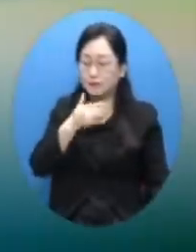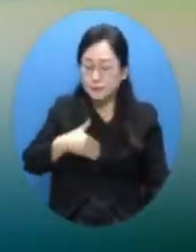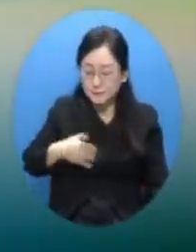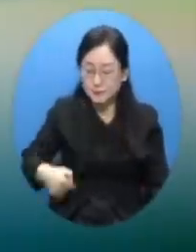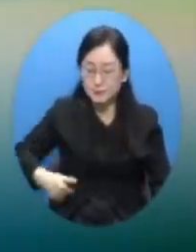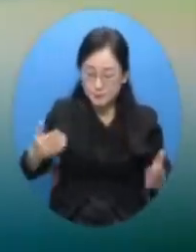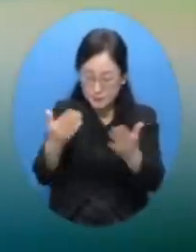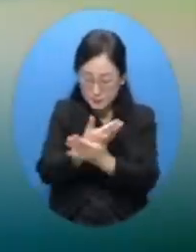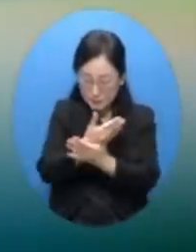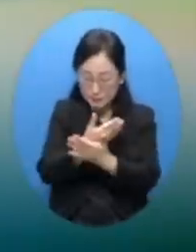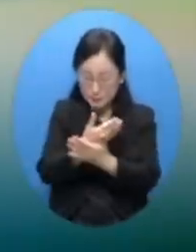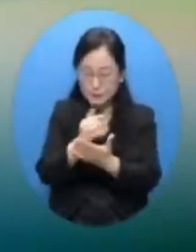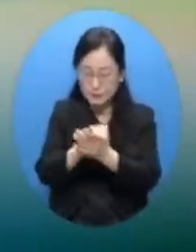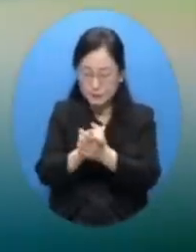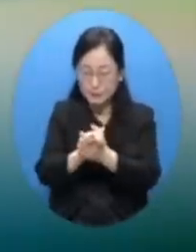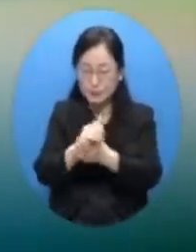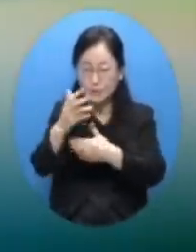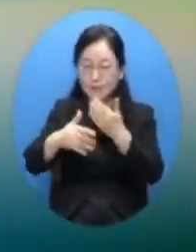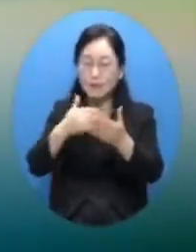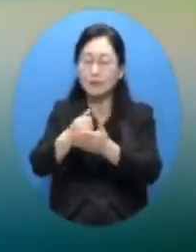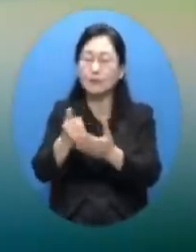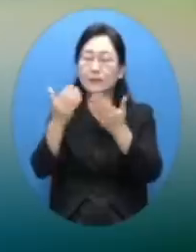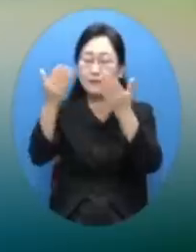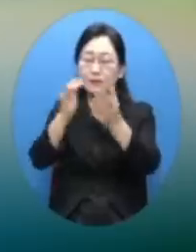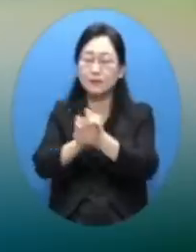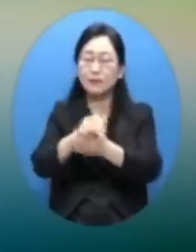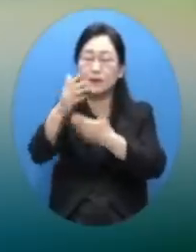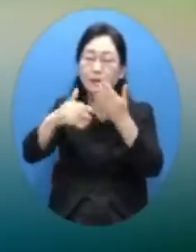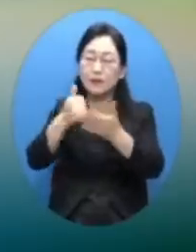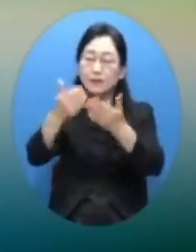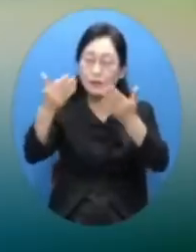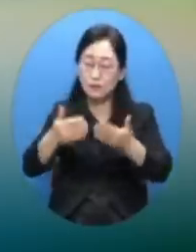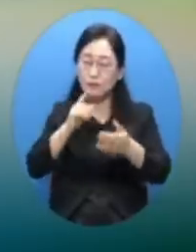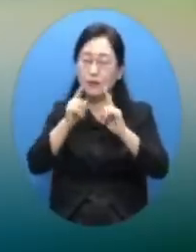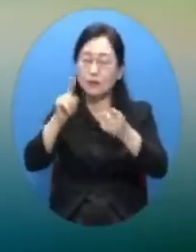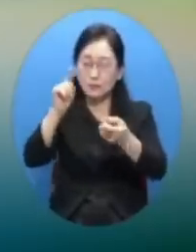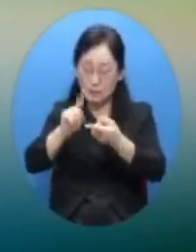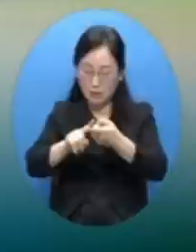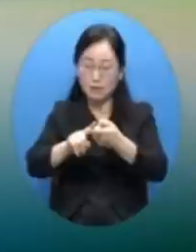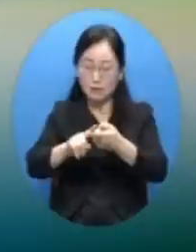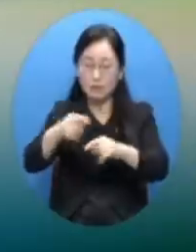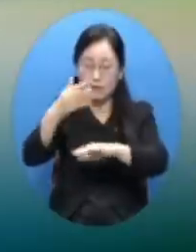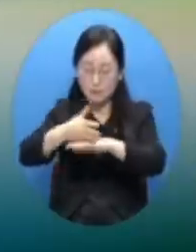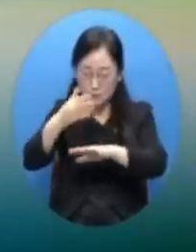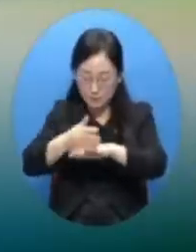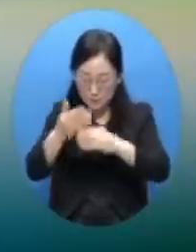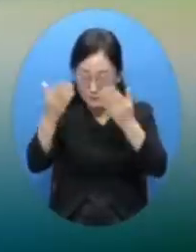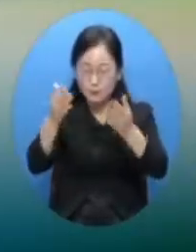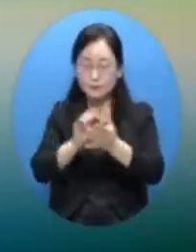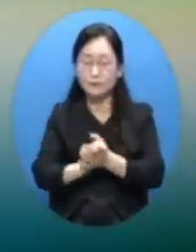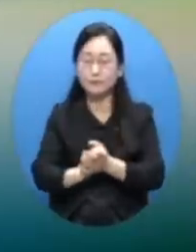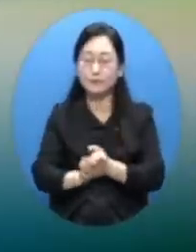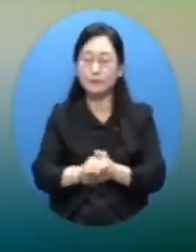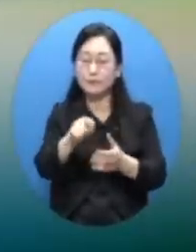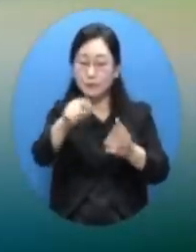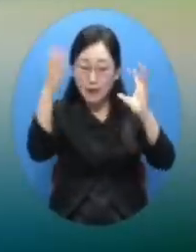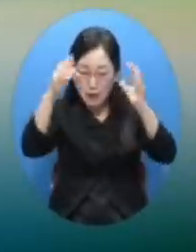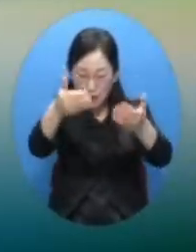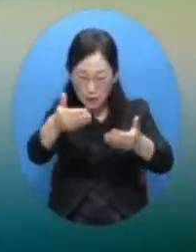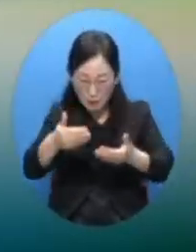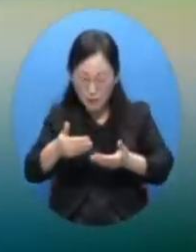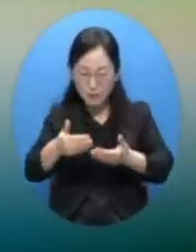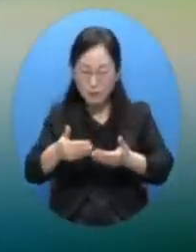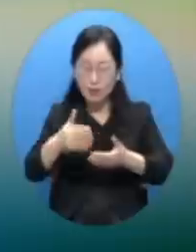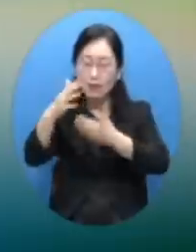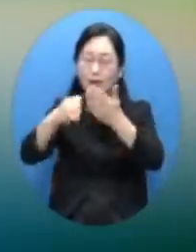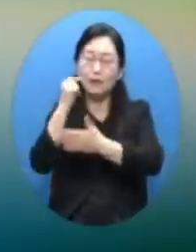회개하고 하나님께 이렇게 기도드립니다. 하나님께서 주신 말씀을 의지해서 감사합니다. 이 아이를 통해서 하나님께서